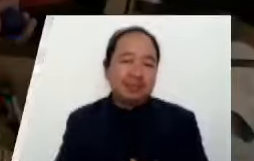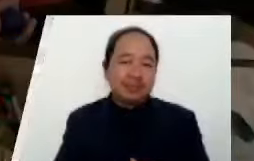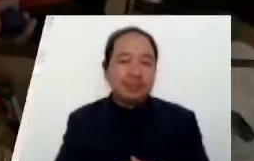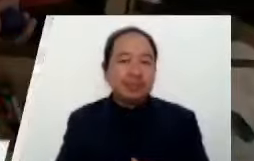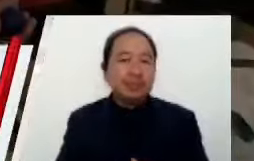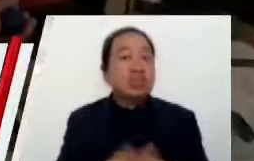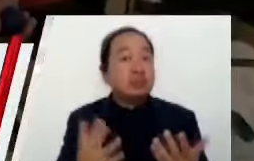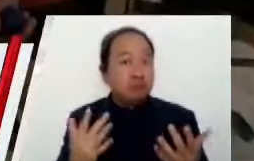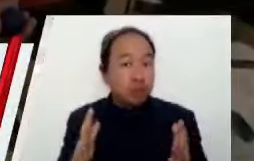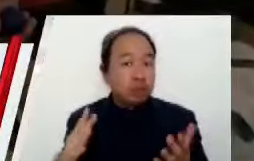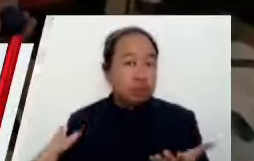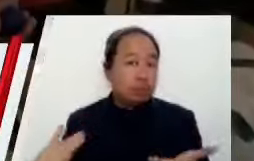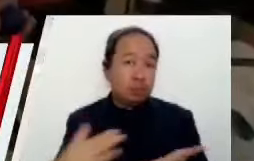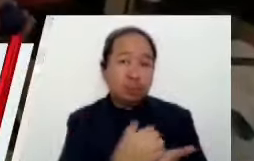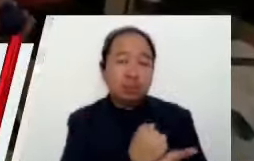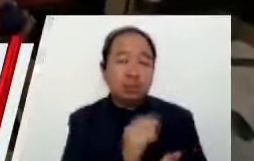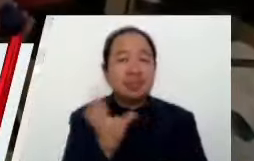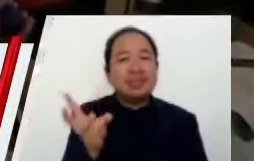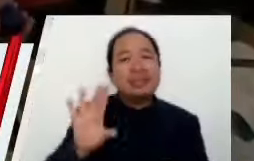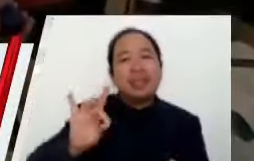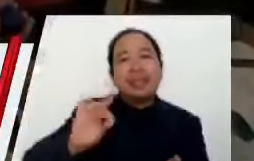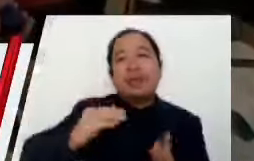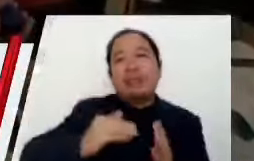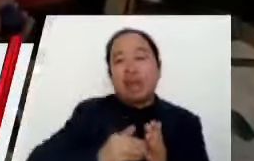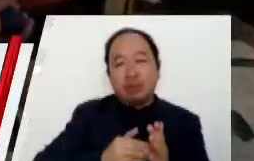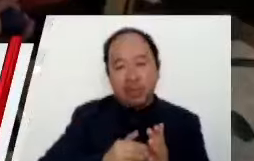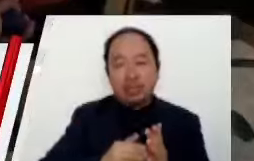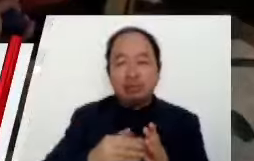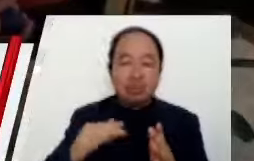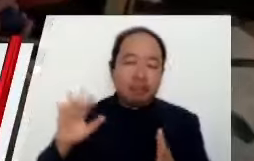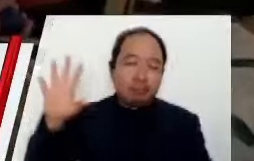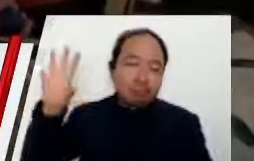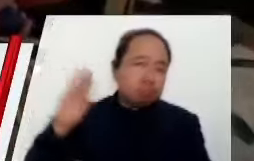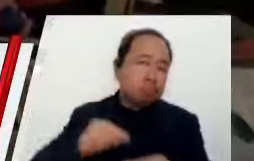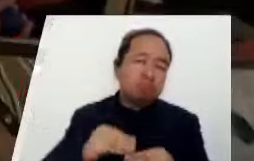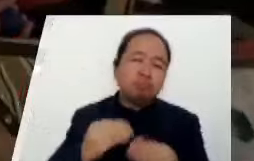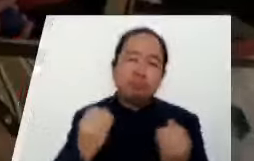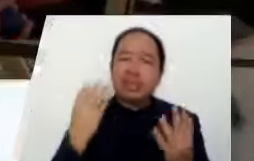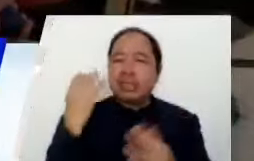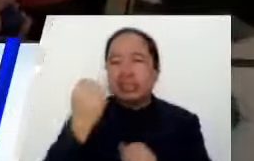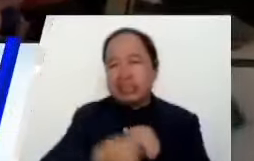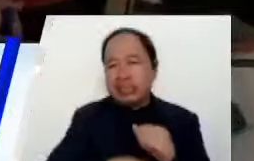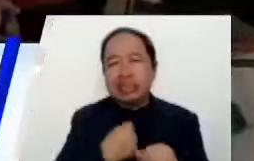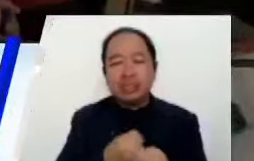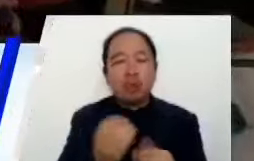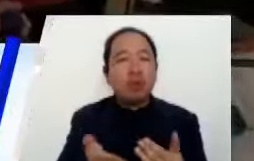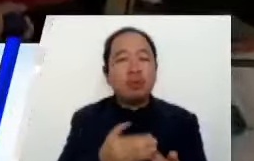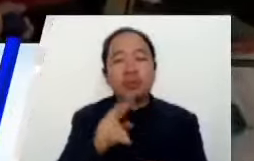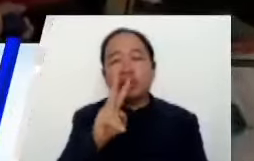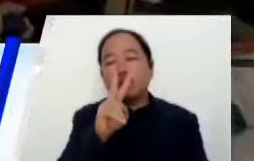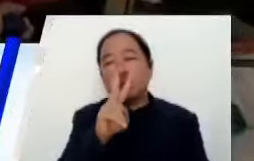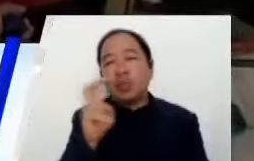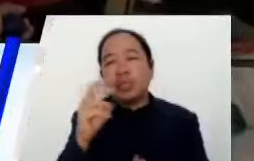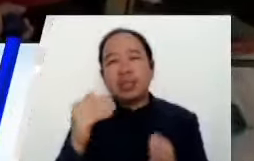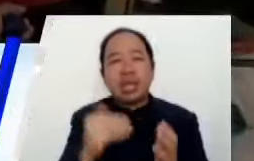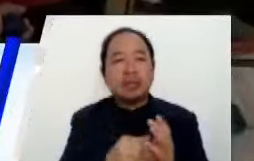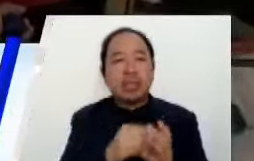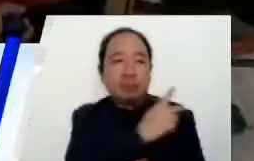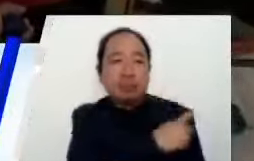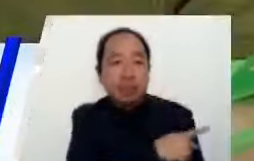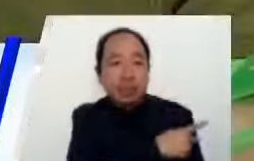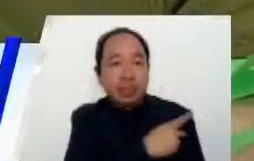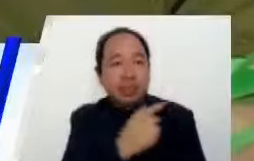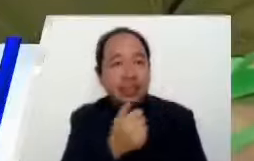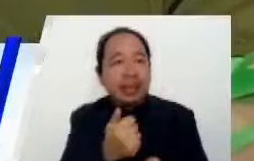collected 68,000 units over the years and more than 200,000 patients ang patulungan natin sa ating tuloy-tuloy na